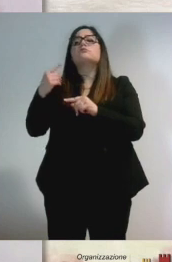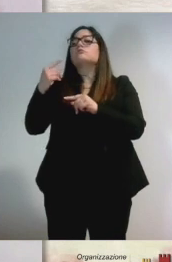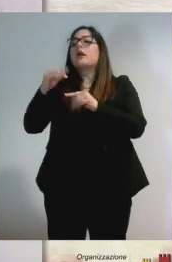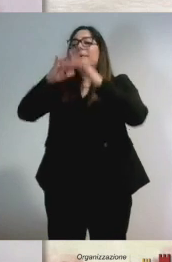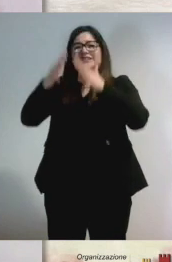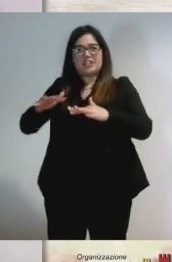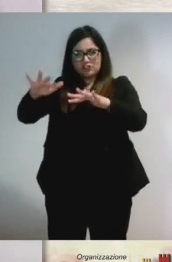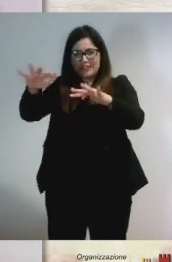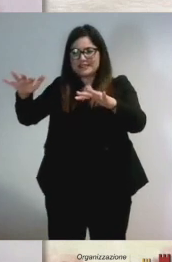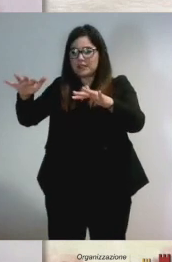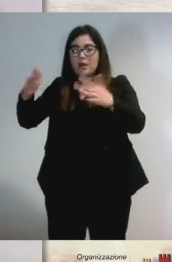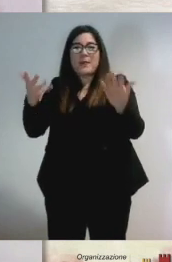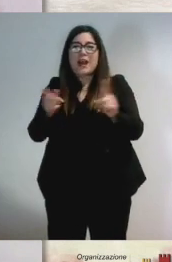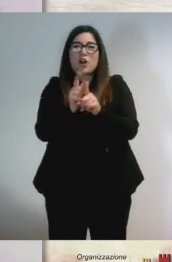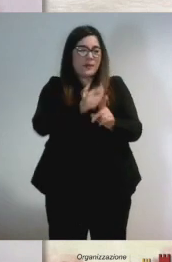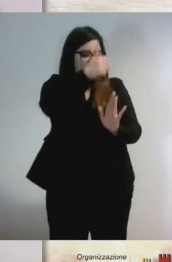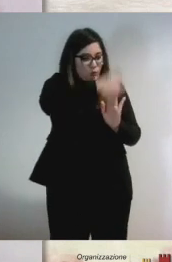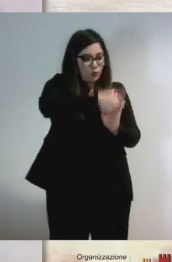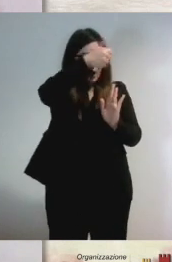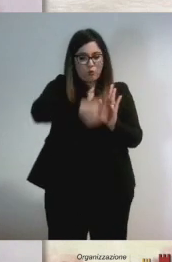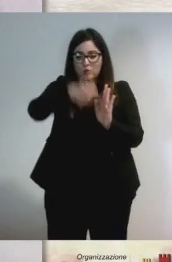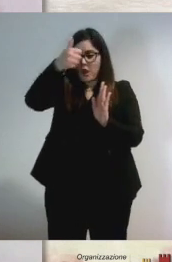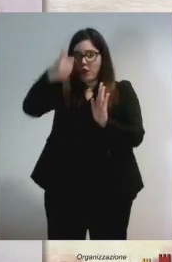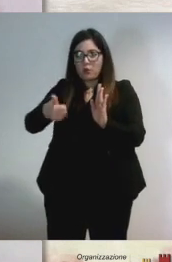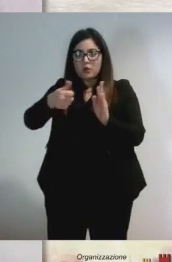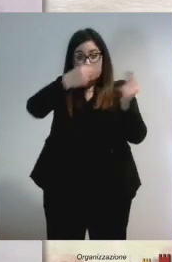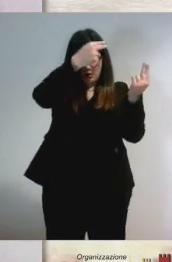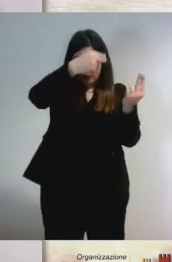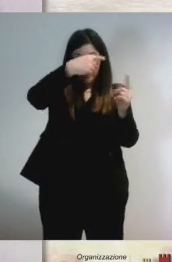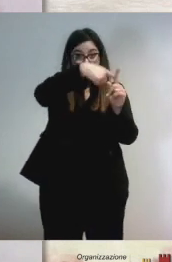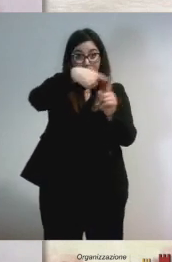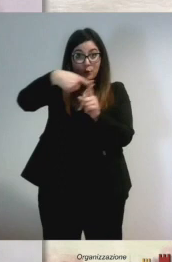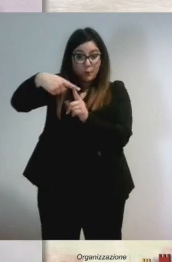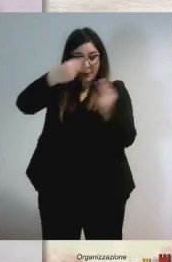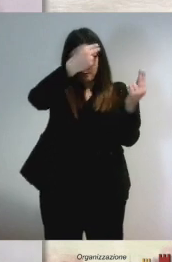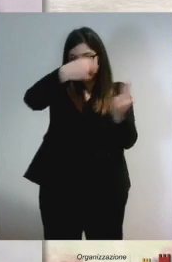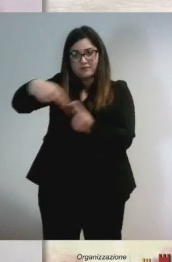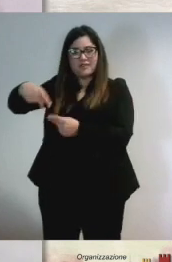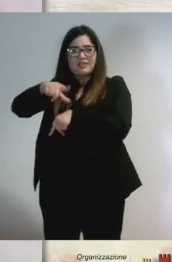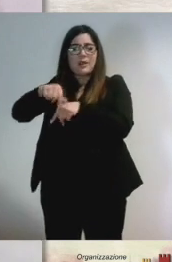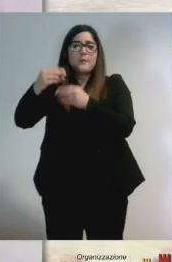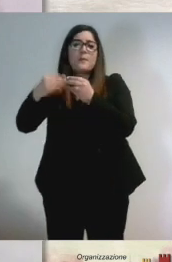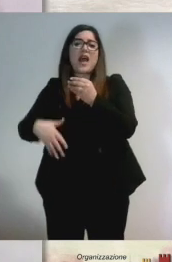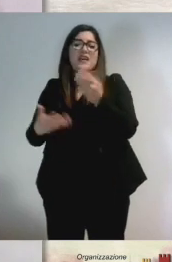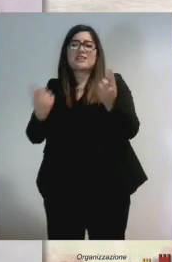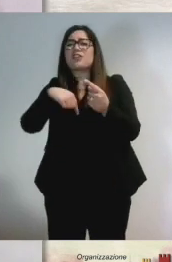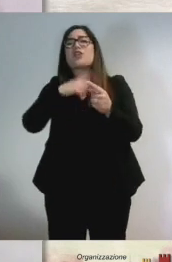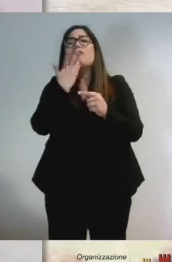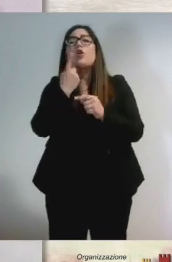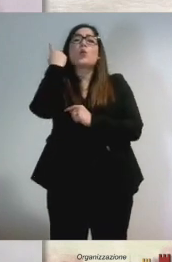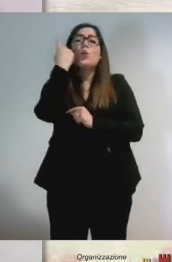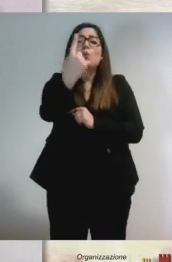singole procedure semplificate che si sommano e ci fanno perdere un sacco di tempo noi vogliamo un'unica procedura